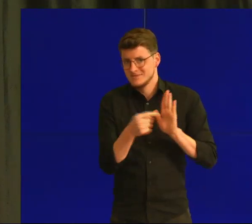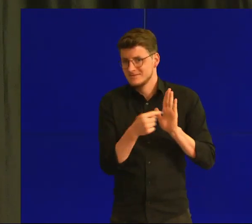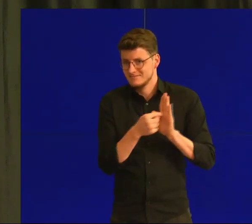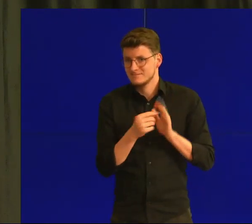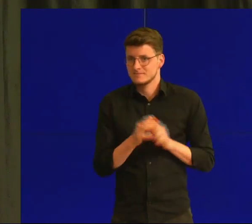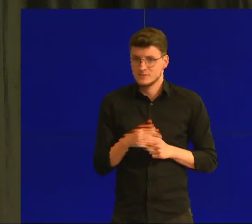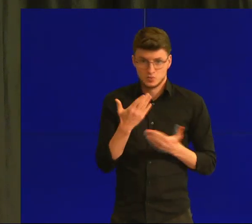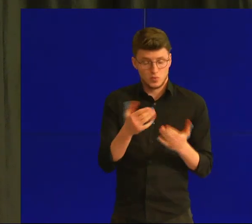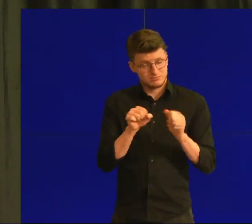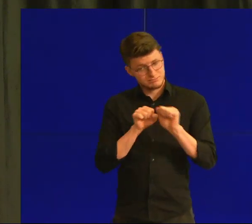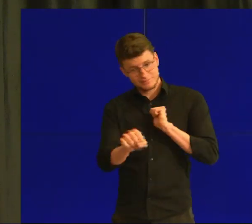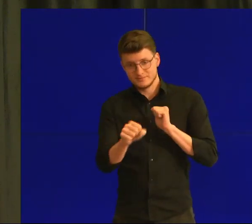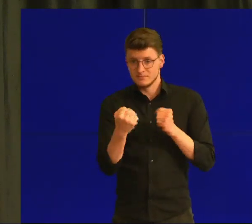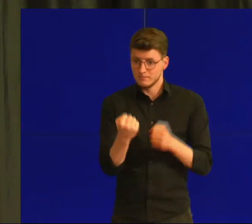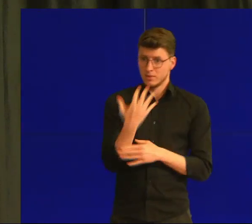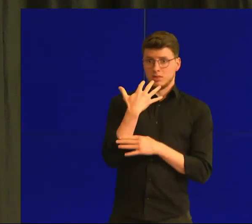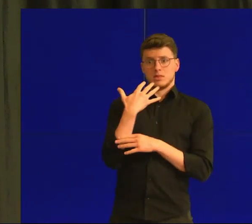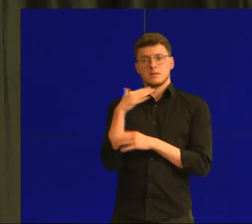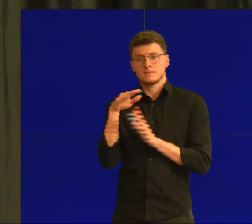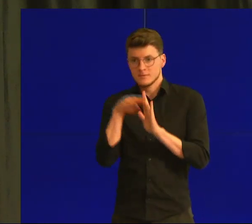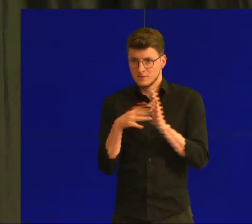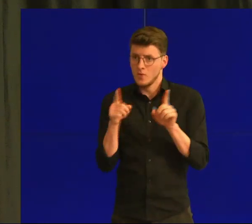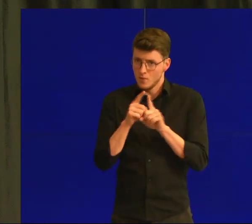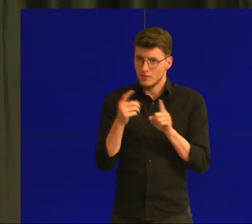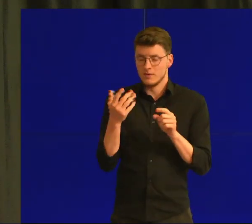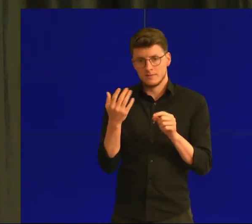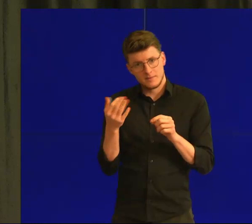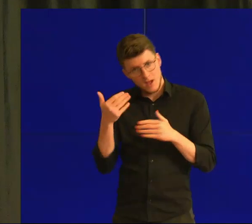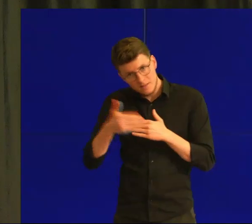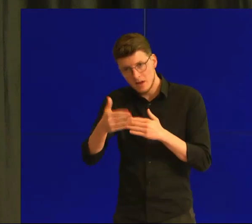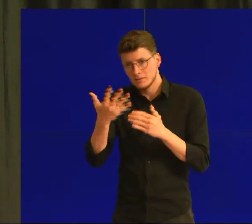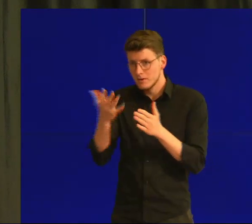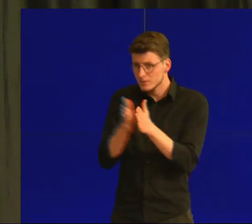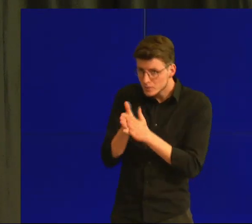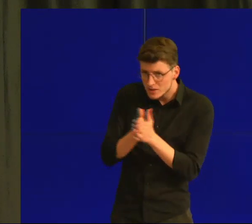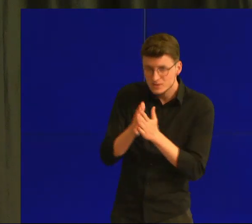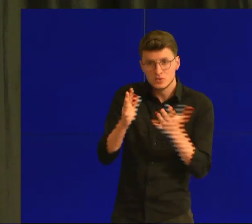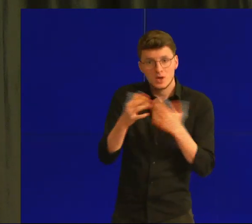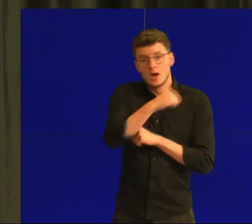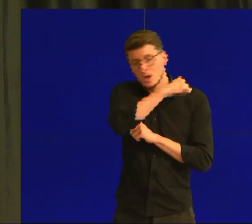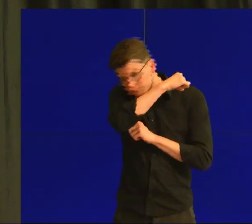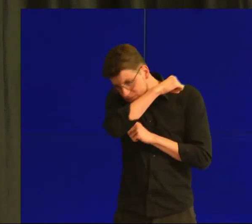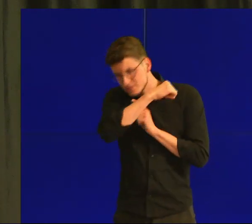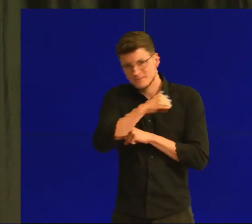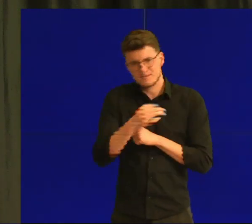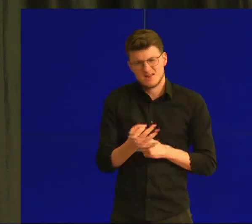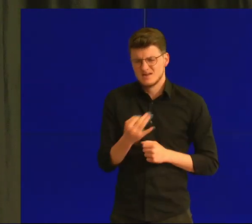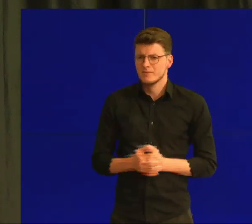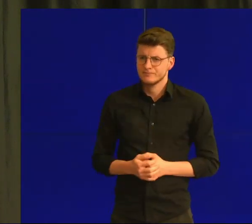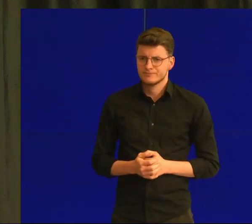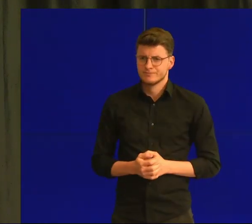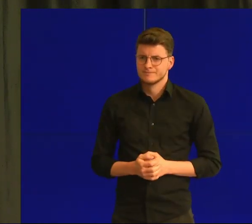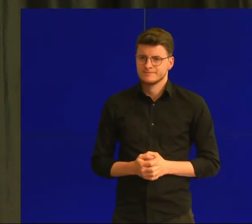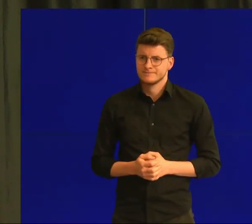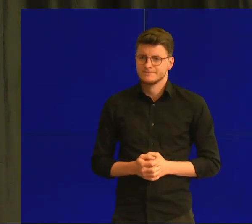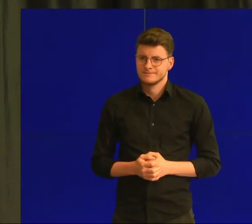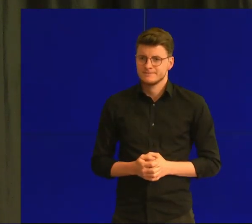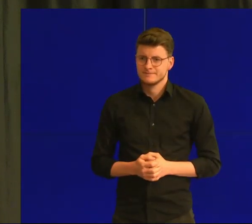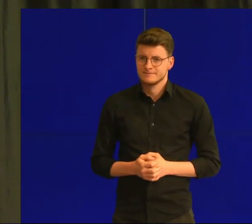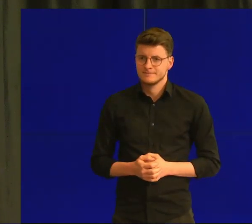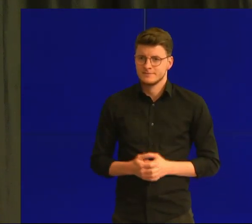vance jr iron man qui ramena s'immunise doute attendre la botte des week-ends